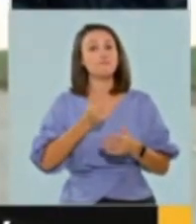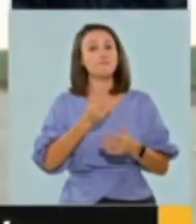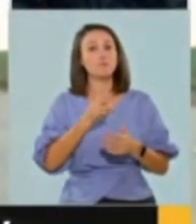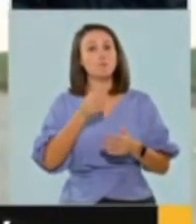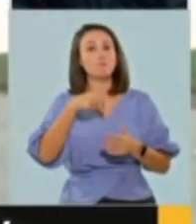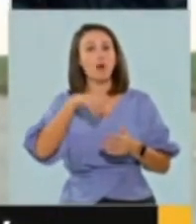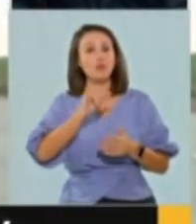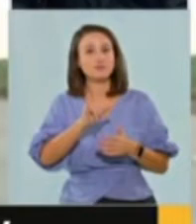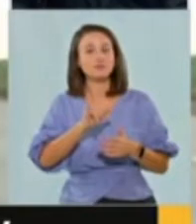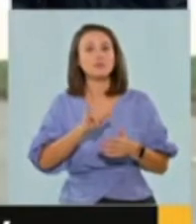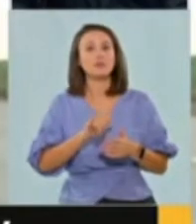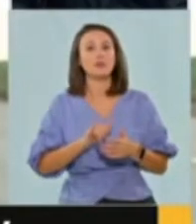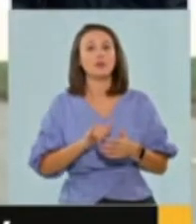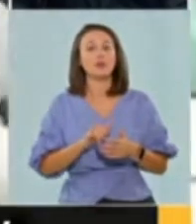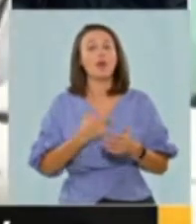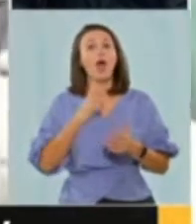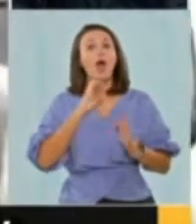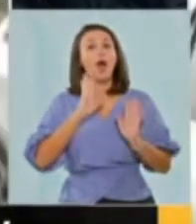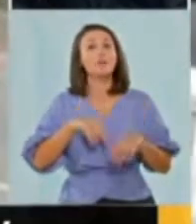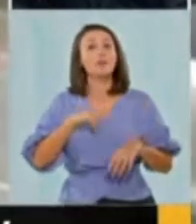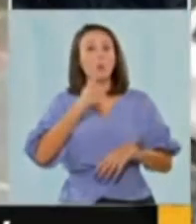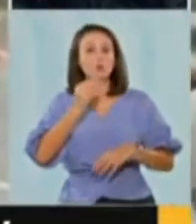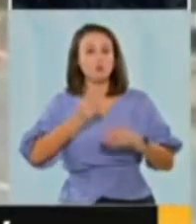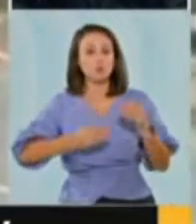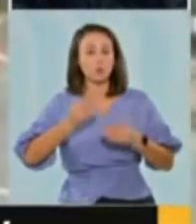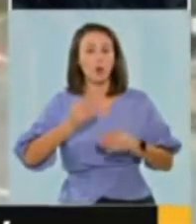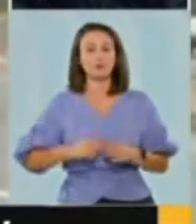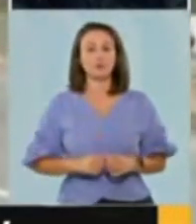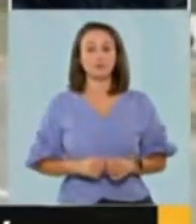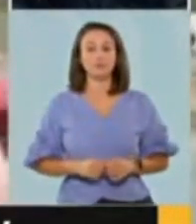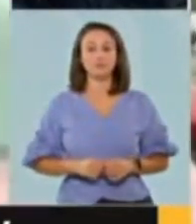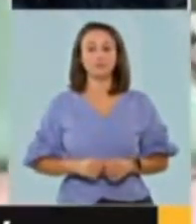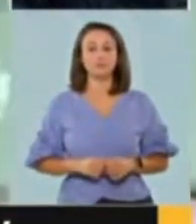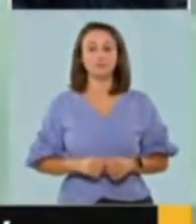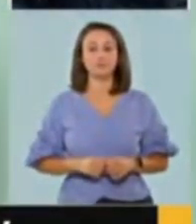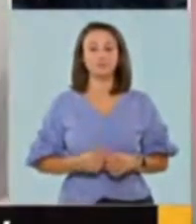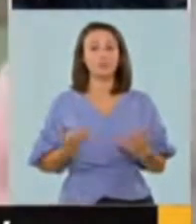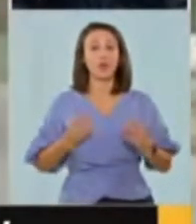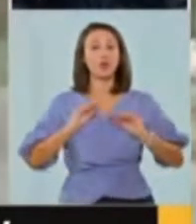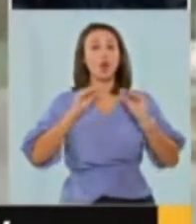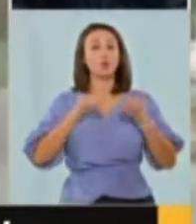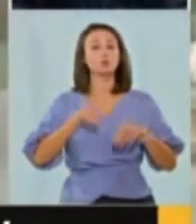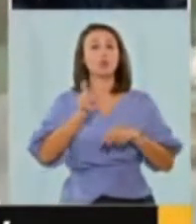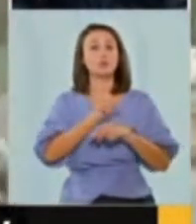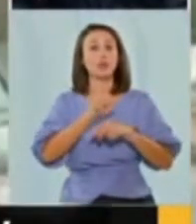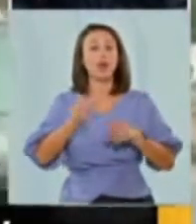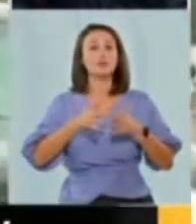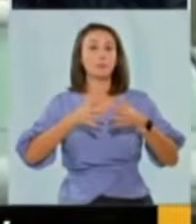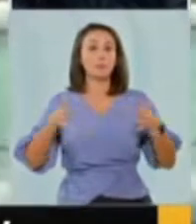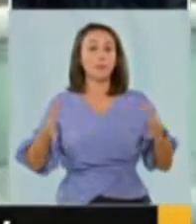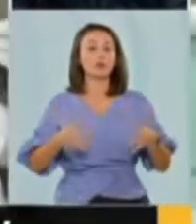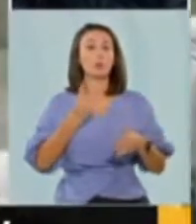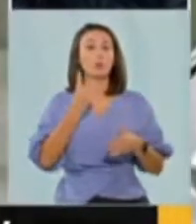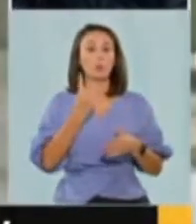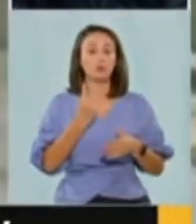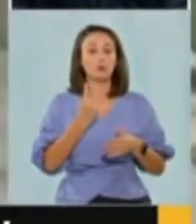Avem o situație care a dus la această incidență mare, adică un